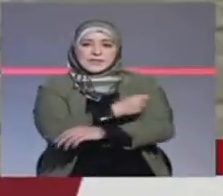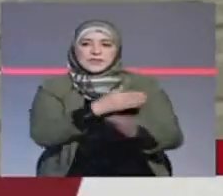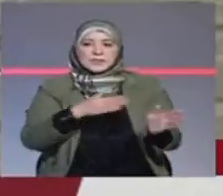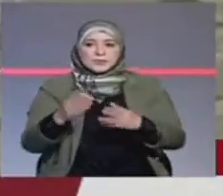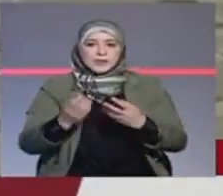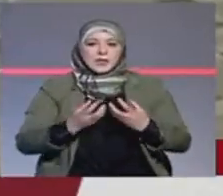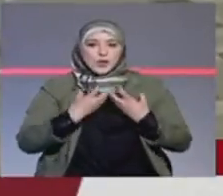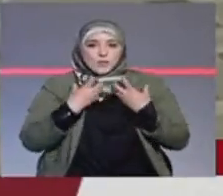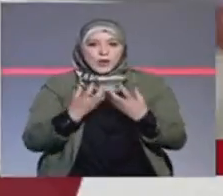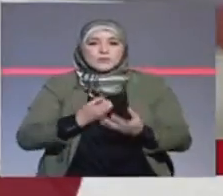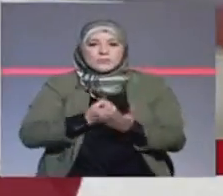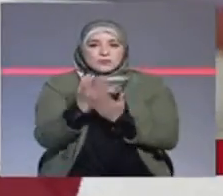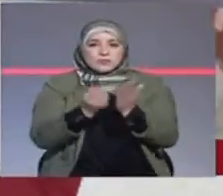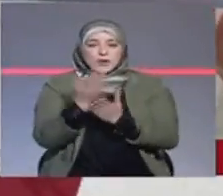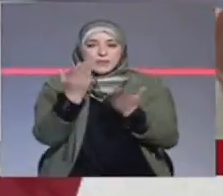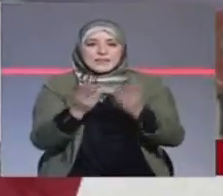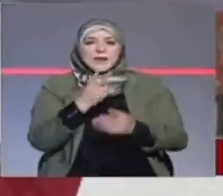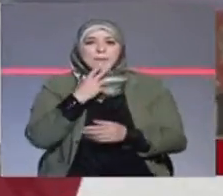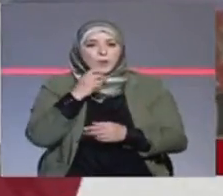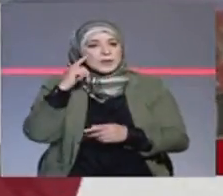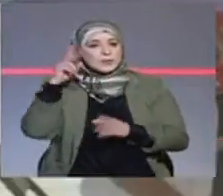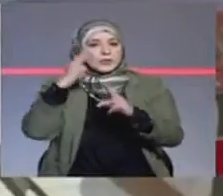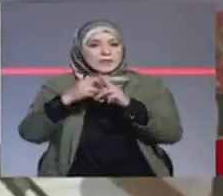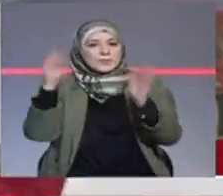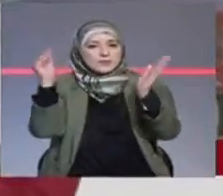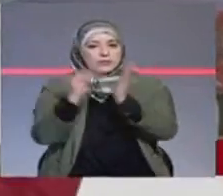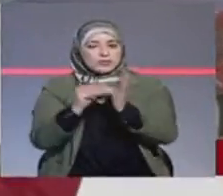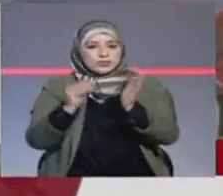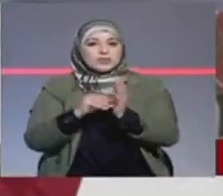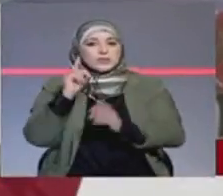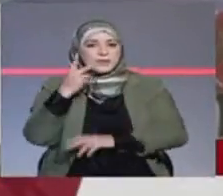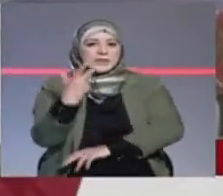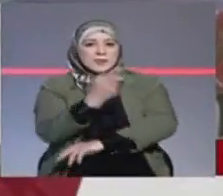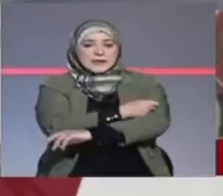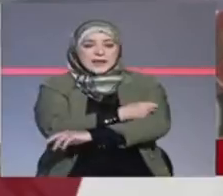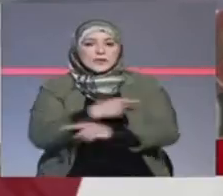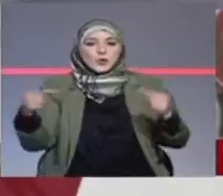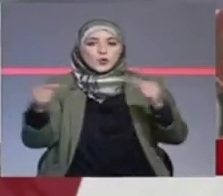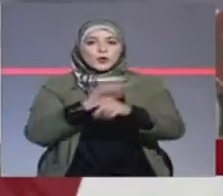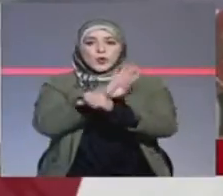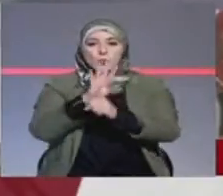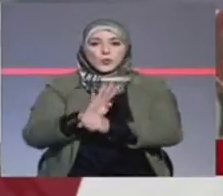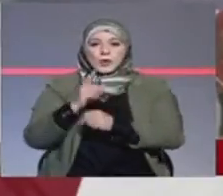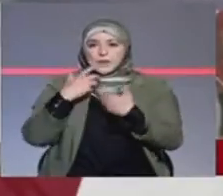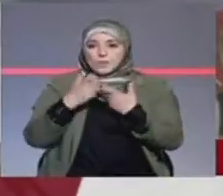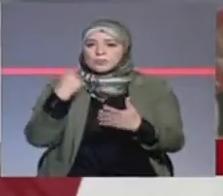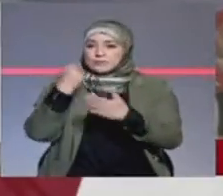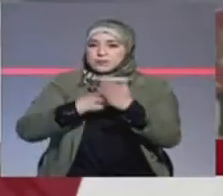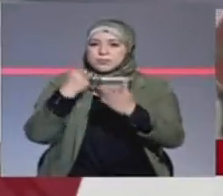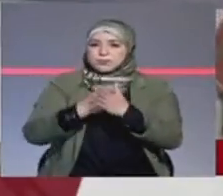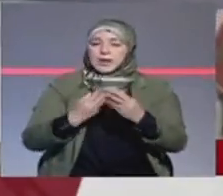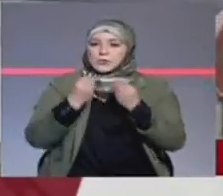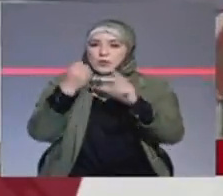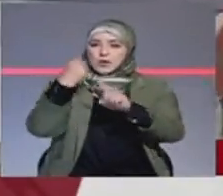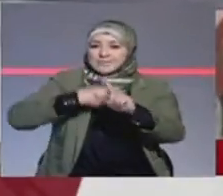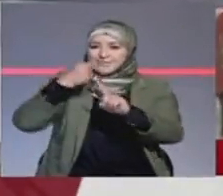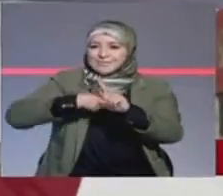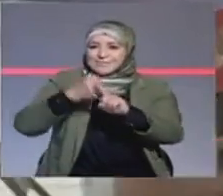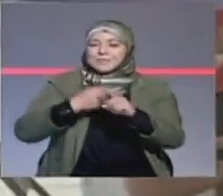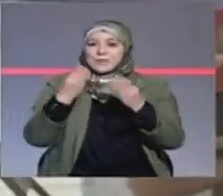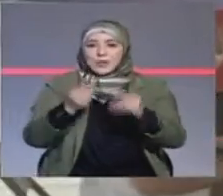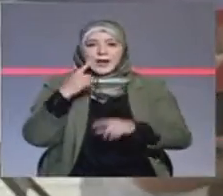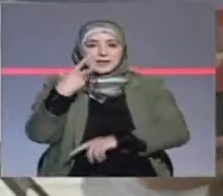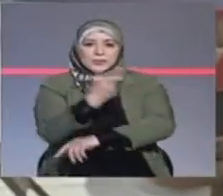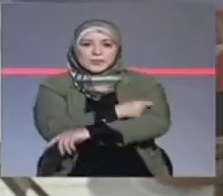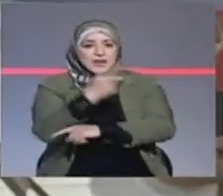نحبوا نوعيوا العباد، معناتها نحبوا نقنعوا العباد باش يسجلوا في التلقيح بتاع كورونا، نحبوا نقنعهم معناتها باش التلقيح هذاك